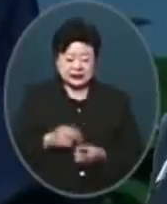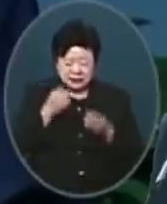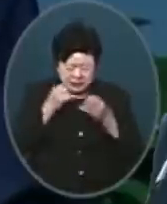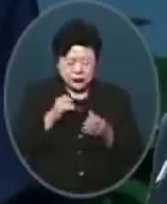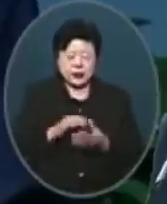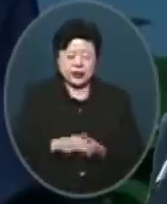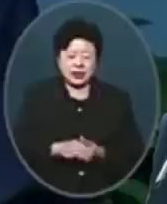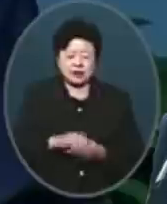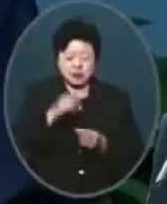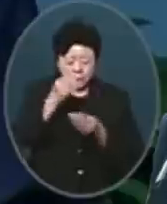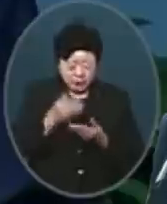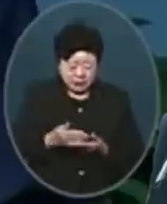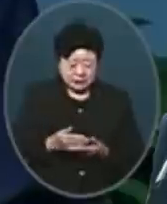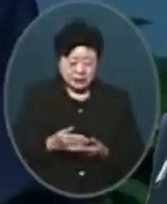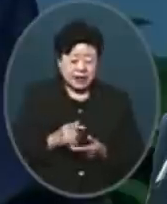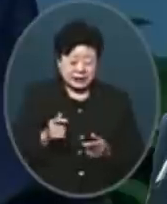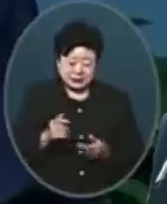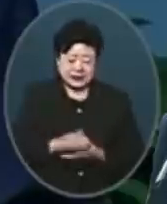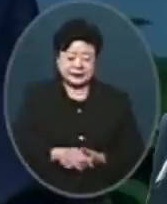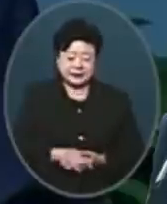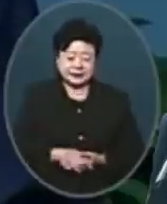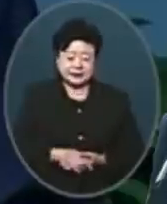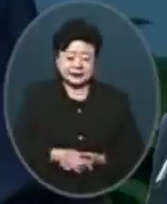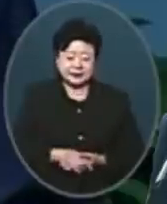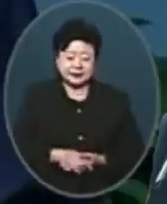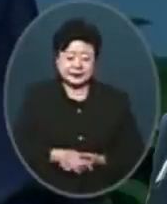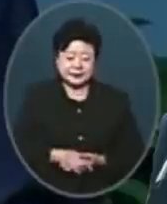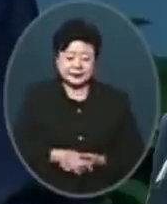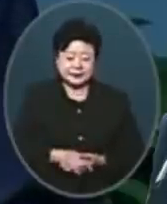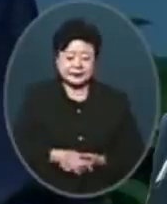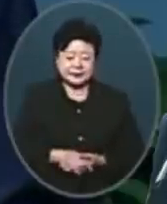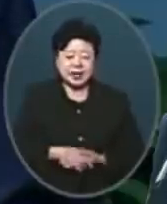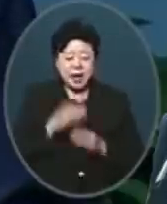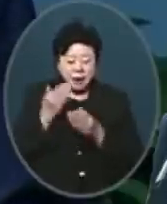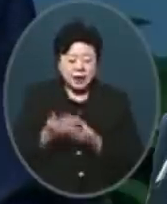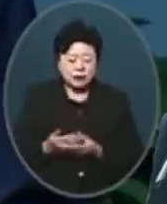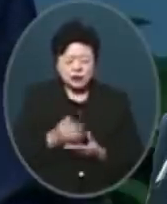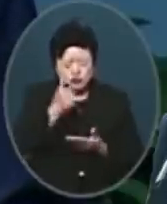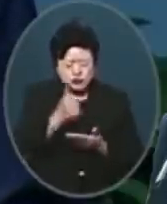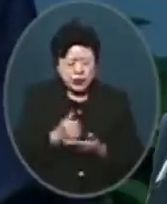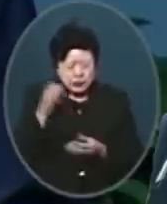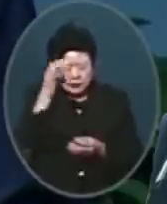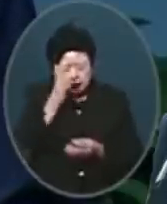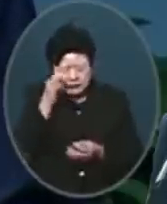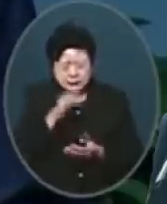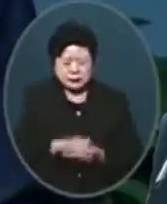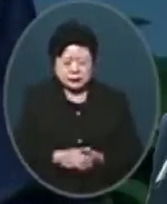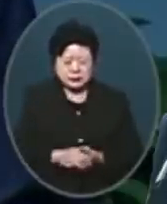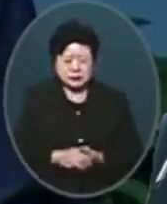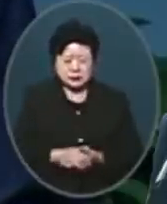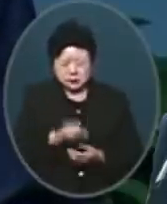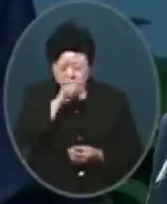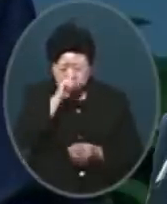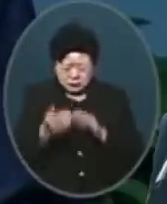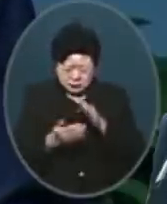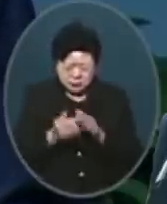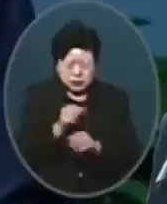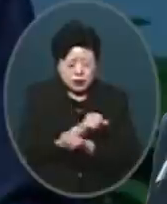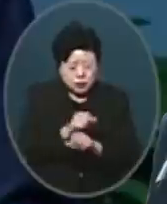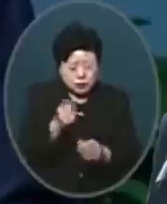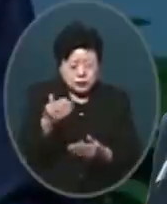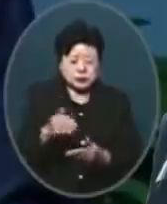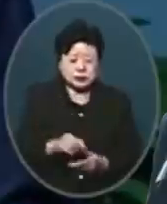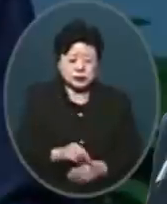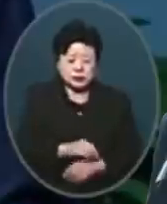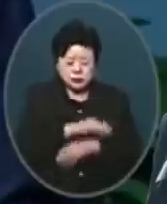새롭게 구원을 받아야 되는 것은 아닌 것입니다. 만일 우리가 우리 죄를 자백하면 저는 미쁘시고 이루어서 우리 죄를 사하시며